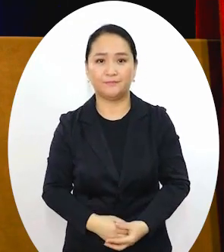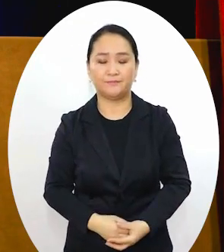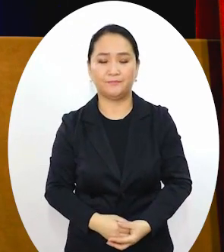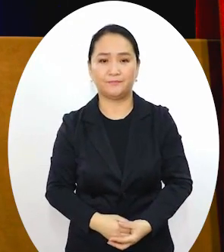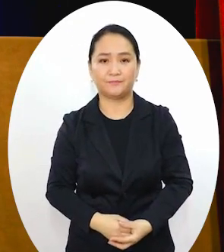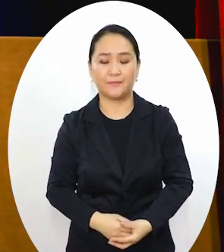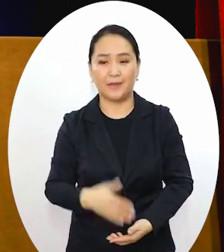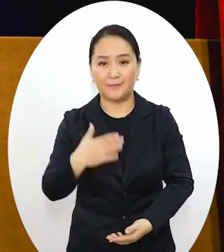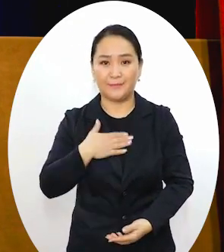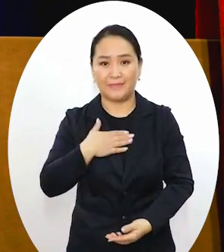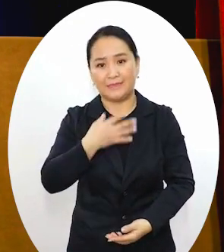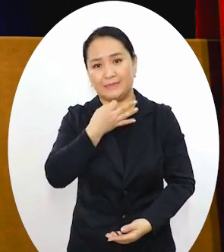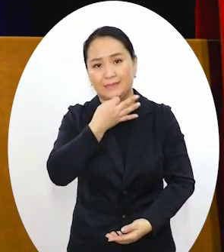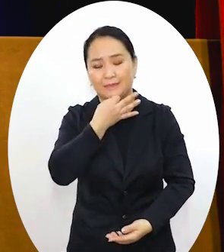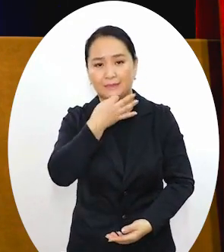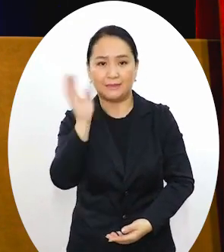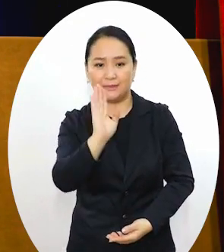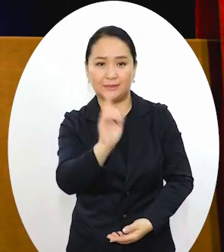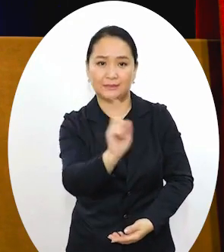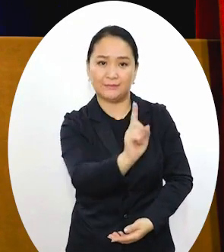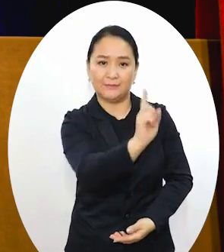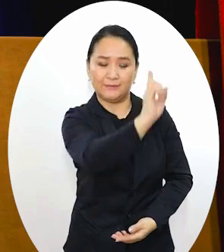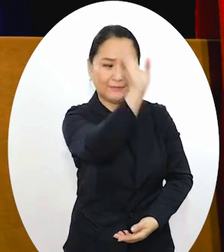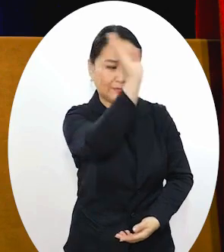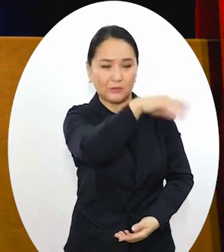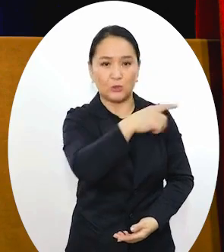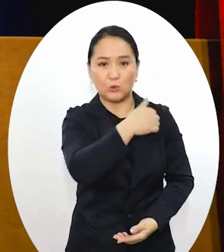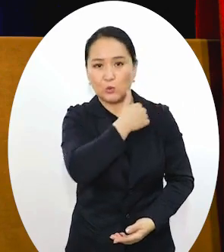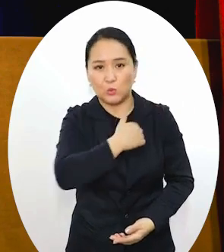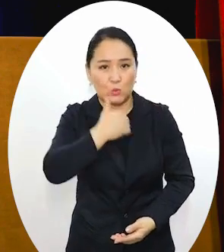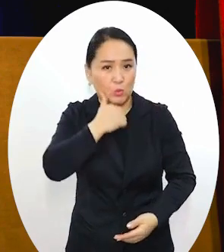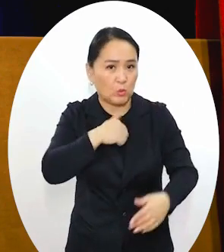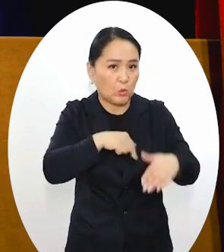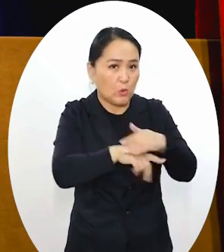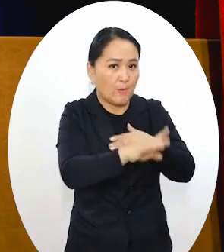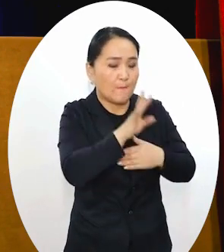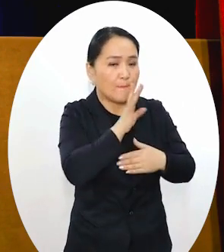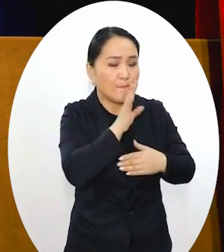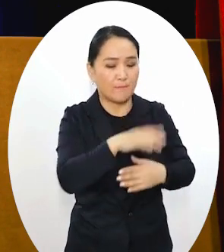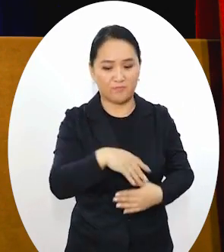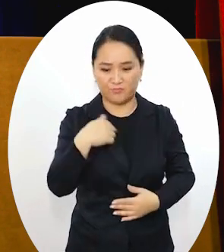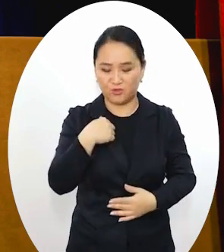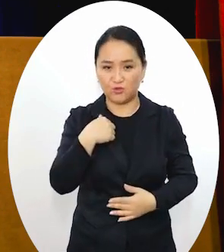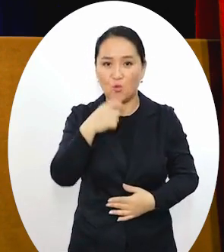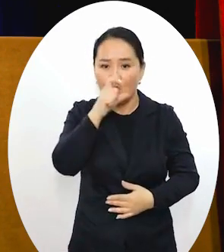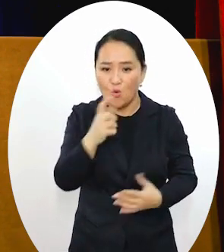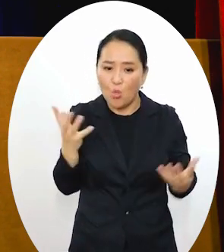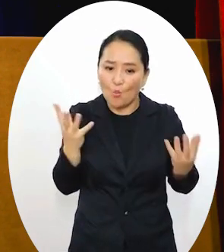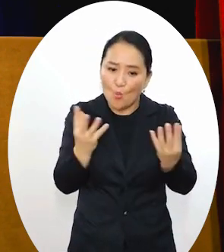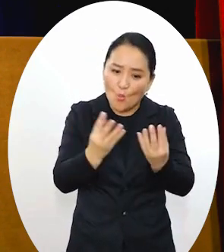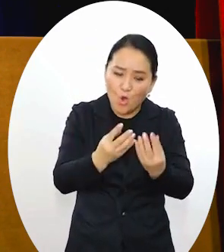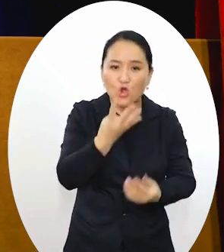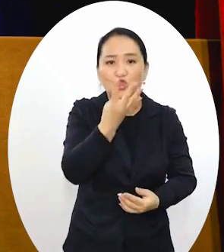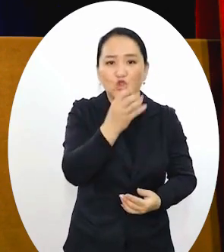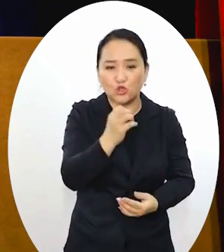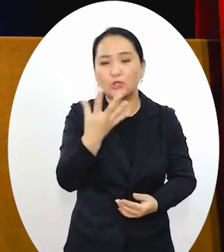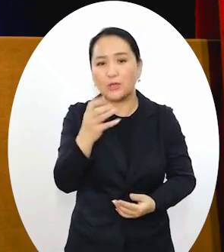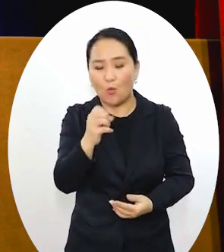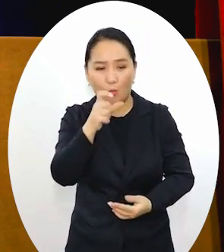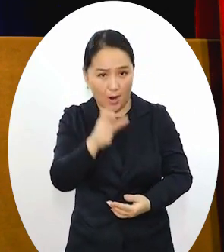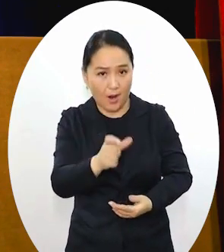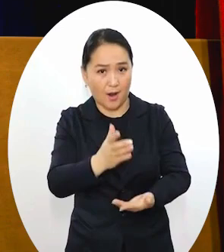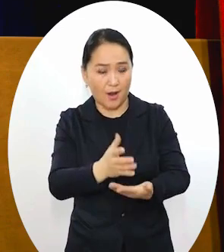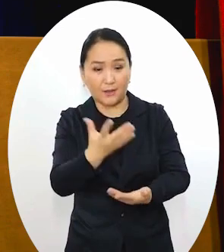за. Тэгвэл би бошин хүн явж баян бүрд рүүгээ орж нуугдах минь. Бид чинь ховорцсон. 40-50 ихтэй